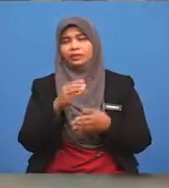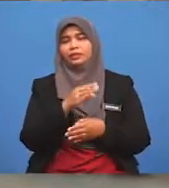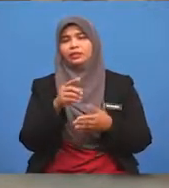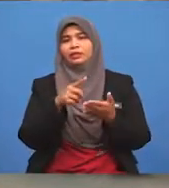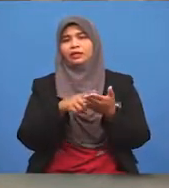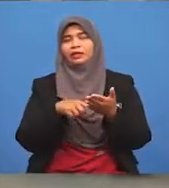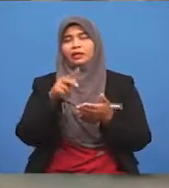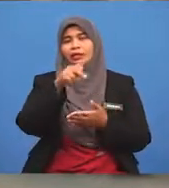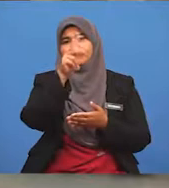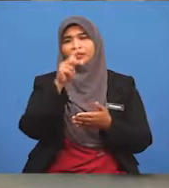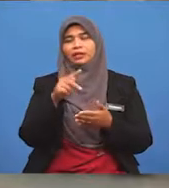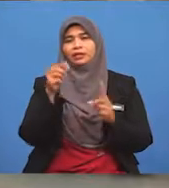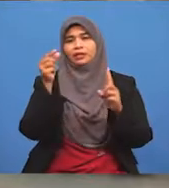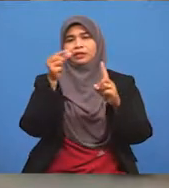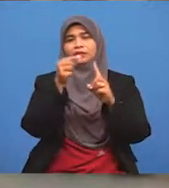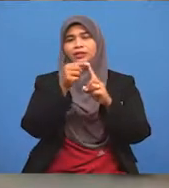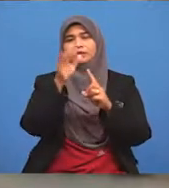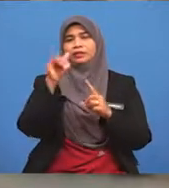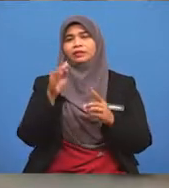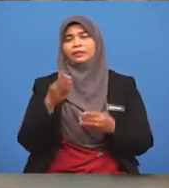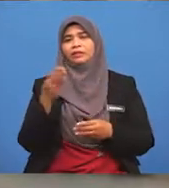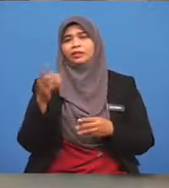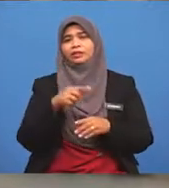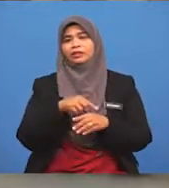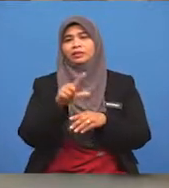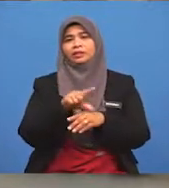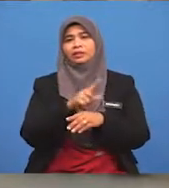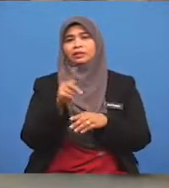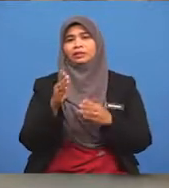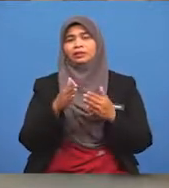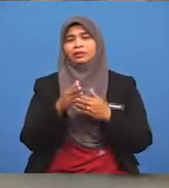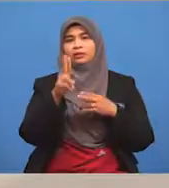istilah yang biasa digunakan oleh ulama hadis.